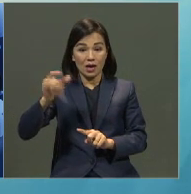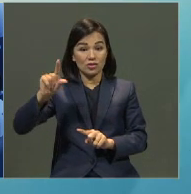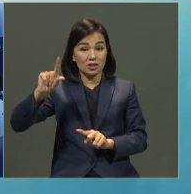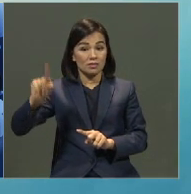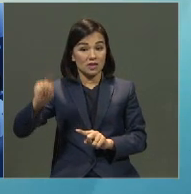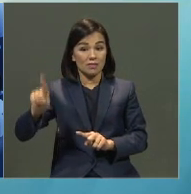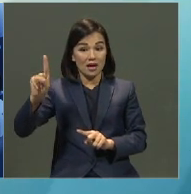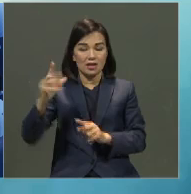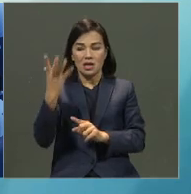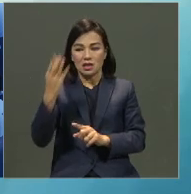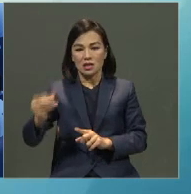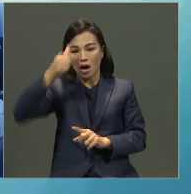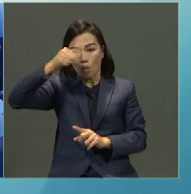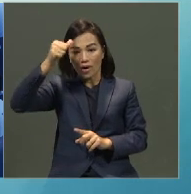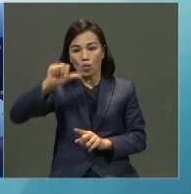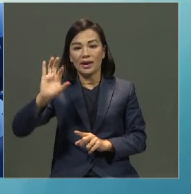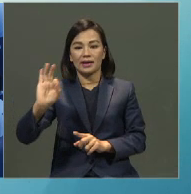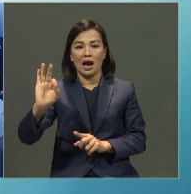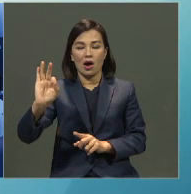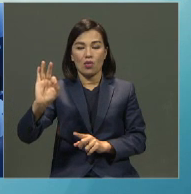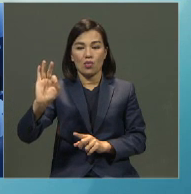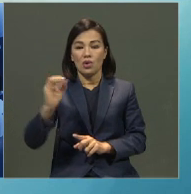เหลืออยู่ 9วัน